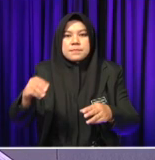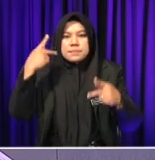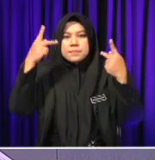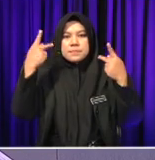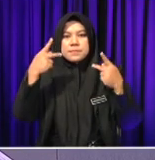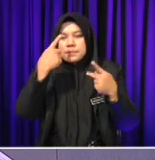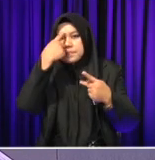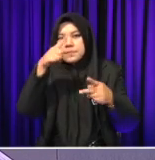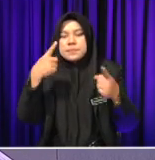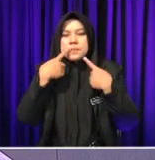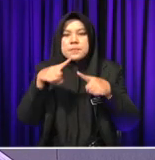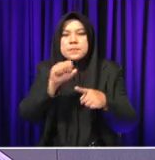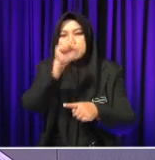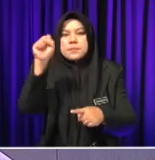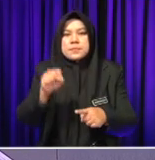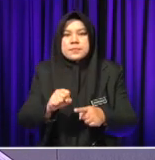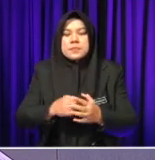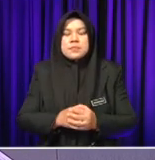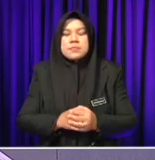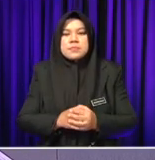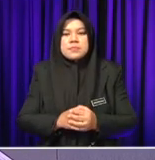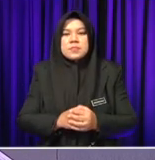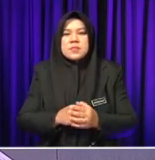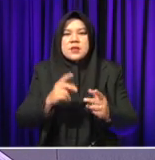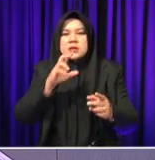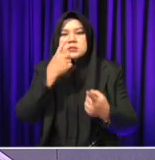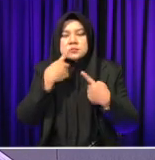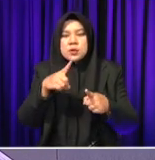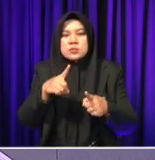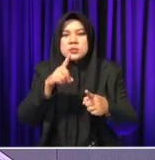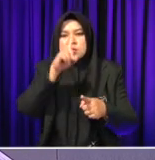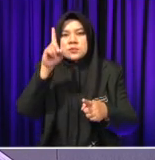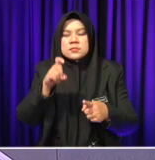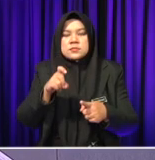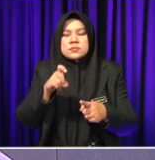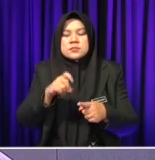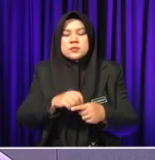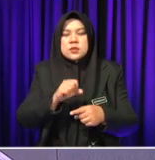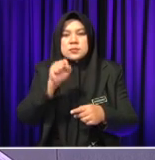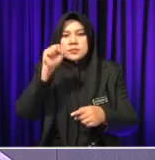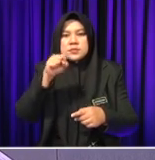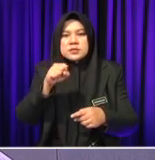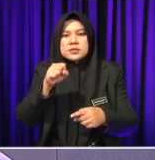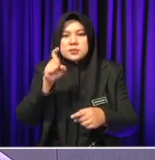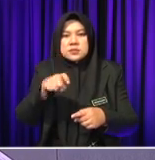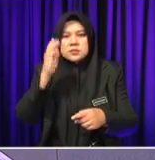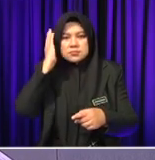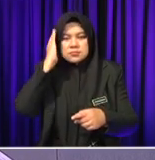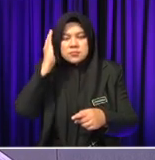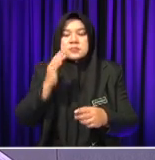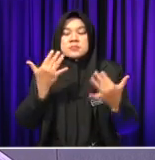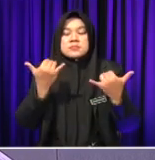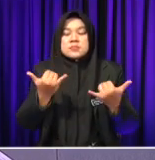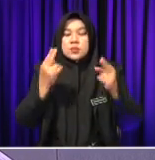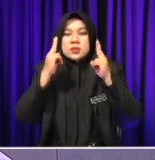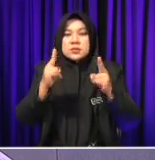kebat katanya susah katanya yalah nak jawab tu kena ada cara yang betul jadi jangan pening-pening Jom kita tanya kepada Ustazah kita